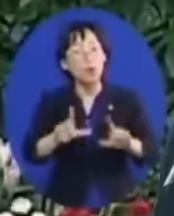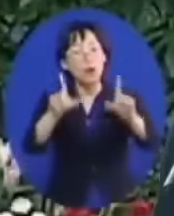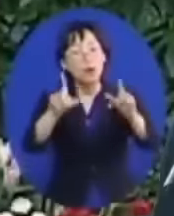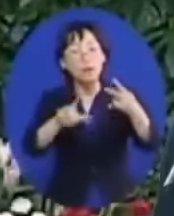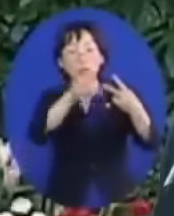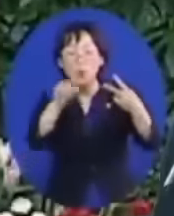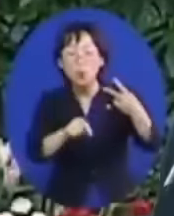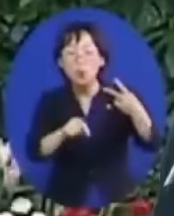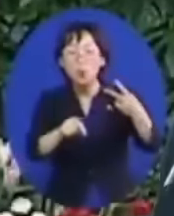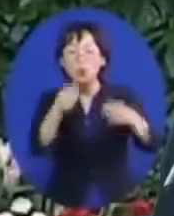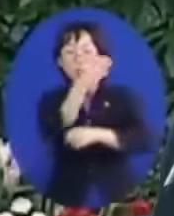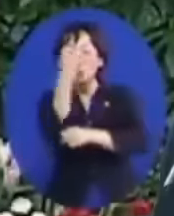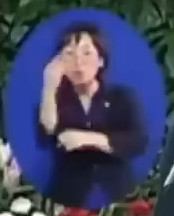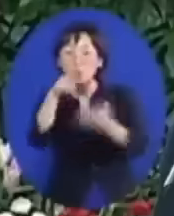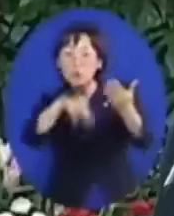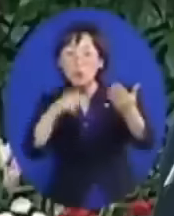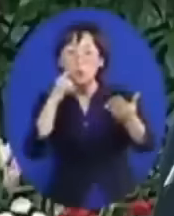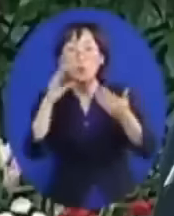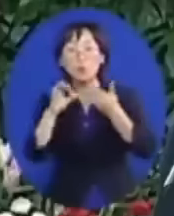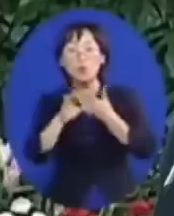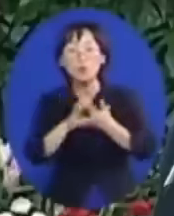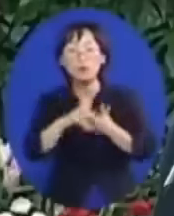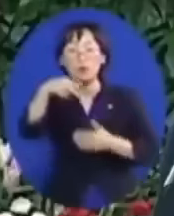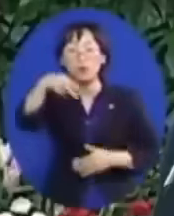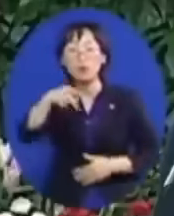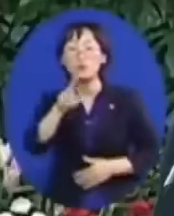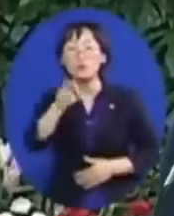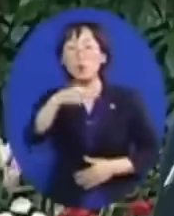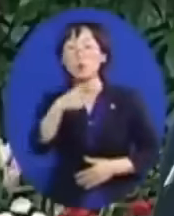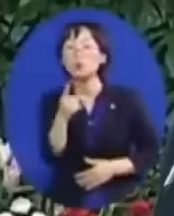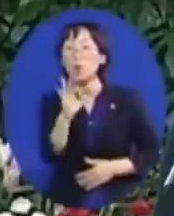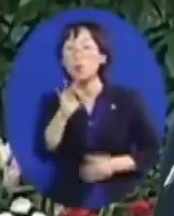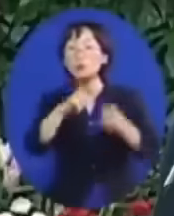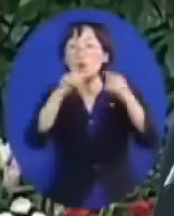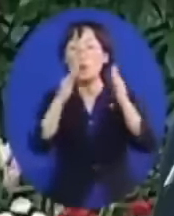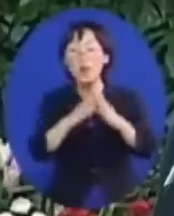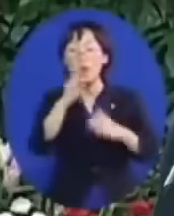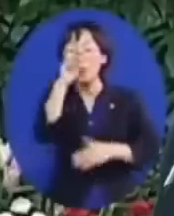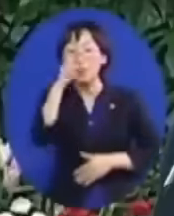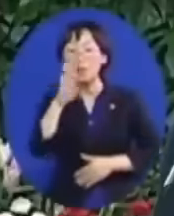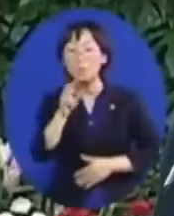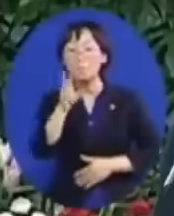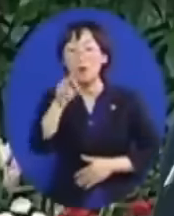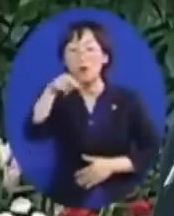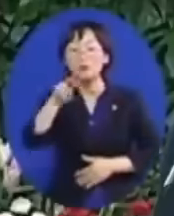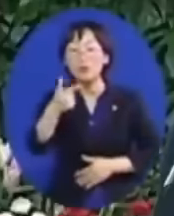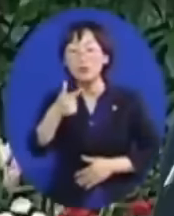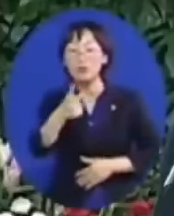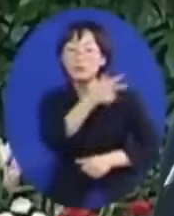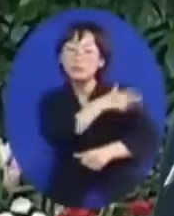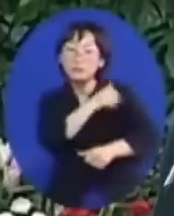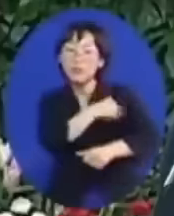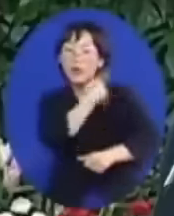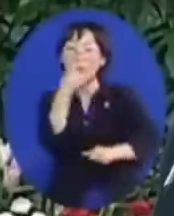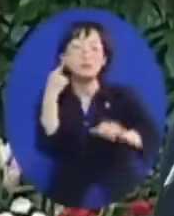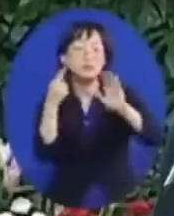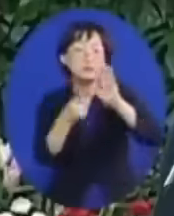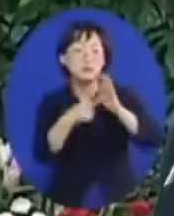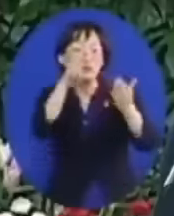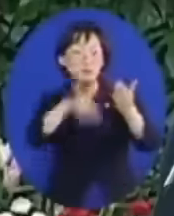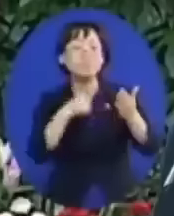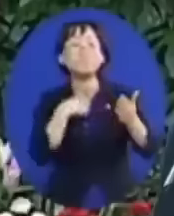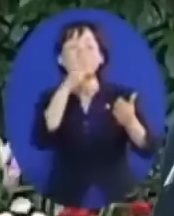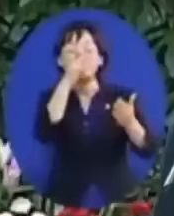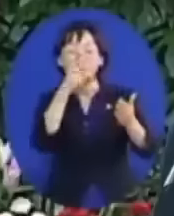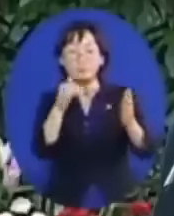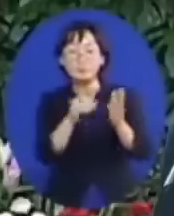순복음 가족신문에 여의도 순복음 성동교회의 박병선 집사님 간증을 여러분 읽어본 적이 있을 것입니다. 박 집사님은